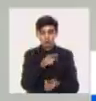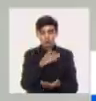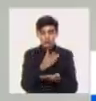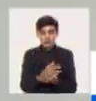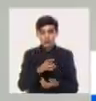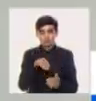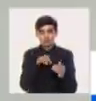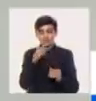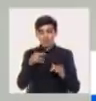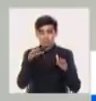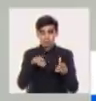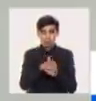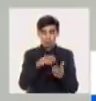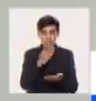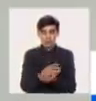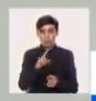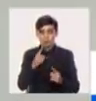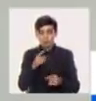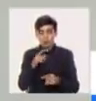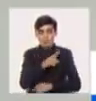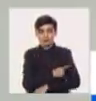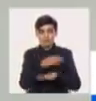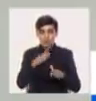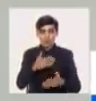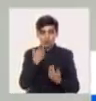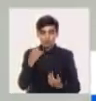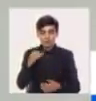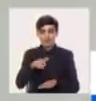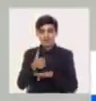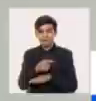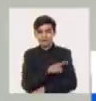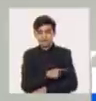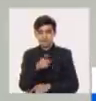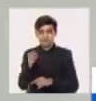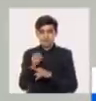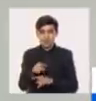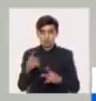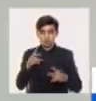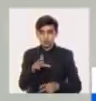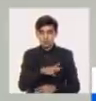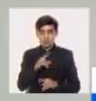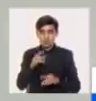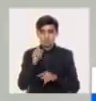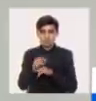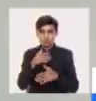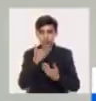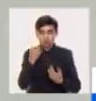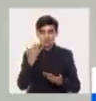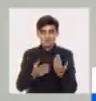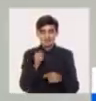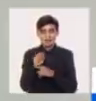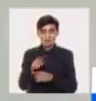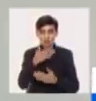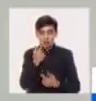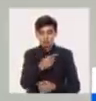дәрілер эскофармацияда болса, онда неге ауруханаларда жоқ? Бас дәрігерлер ол дәрілерге тапсырыс беру керек еді ғой. Егер тапсырыс бермеген